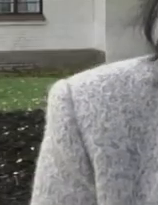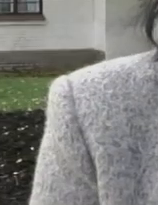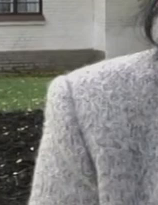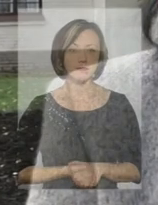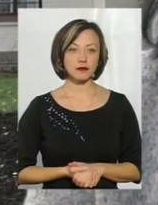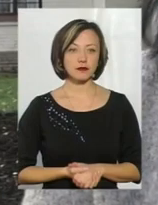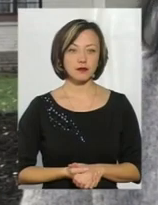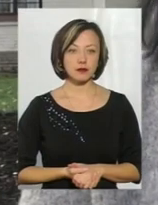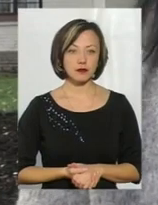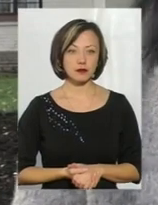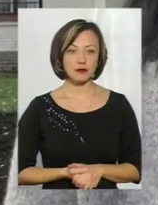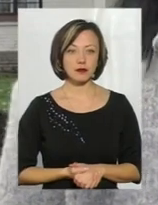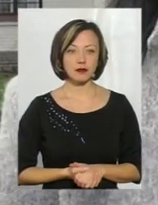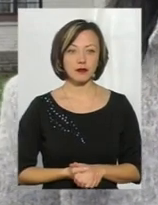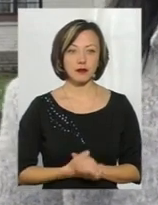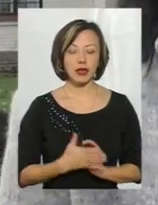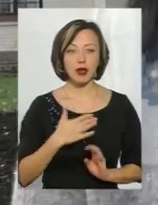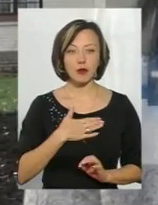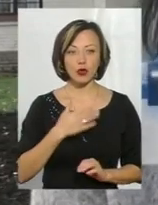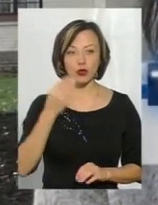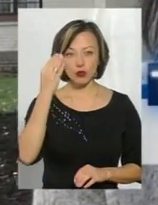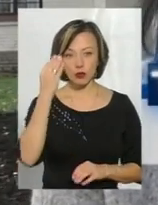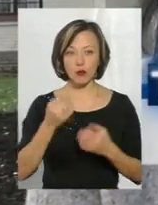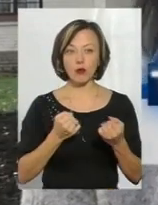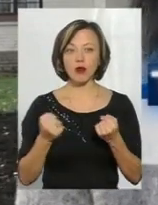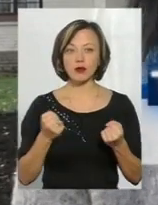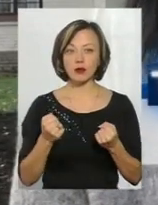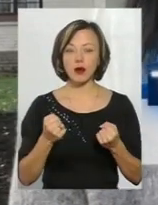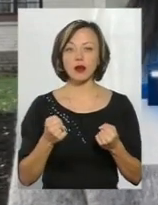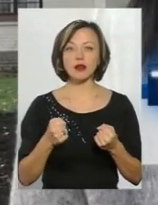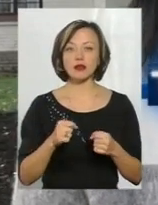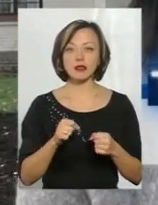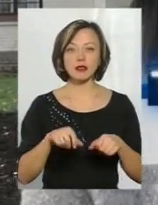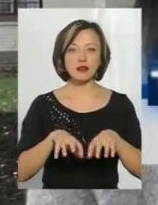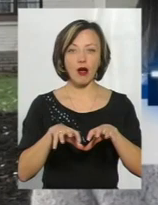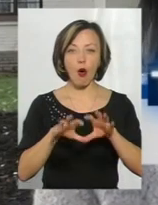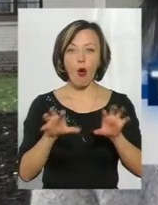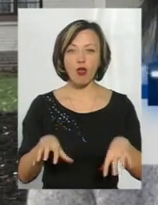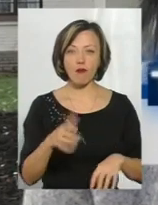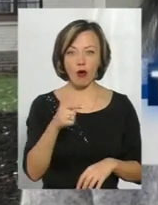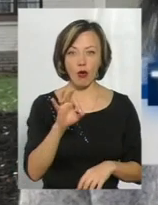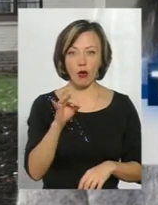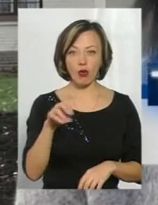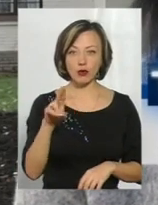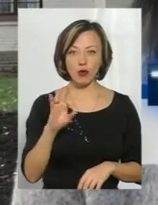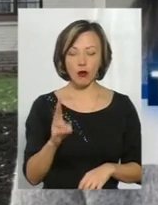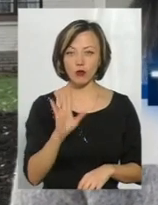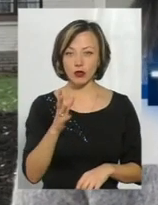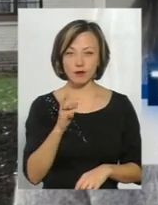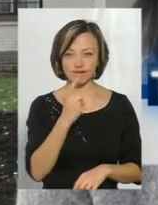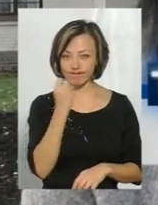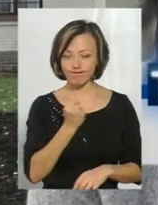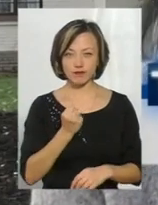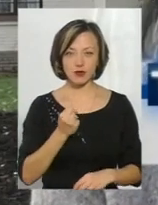На мою думку, боротьба за крісло мера в Городку буде запеклою. Вона буде серйозною, хоча без огляду на те,